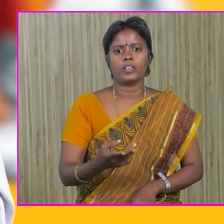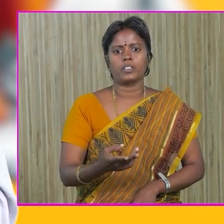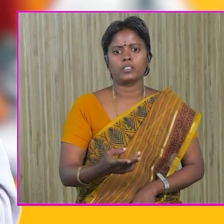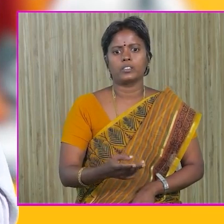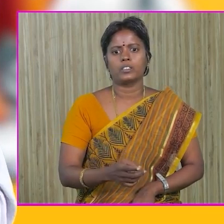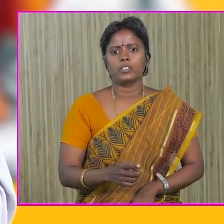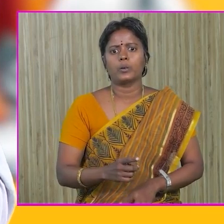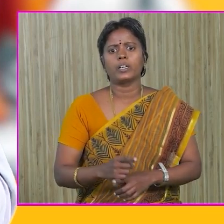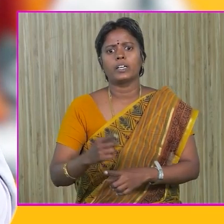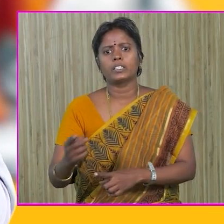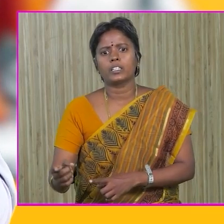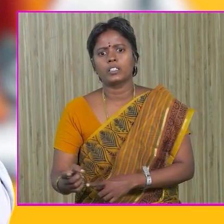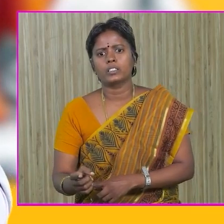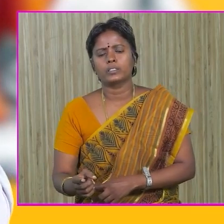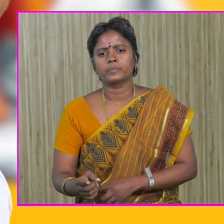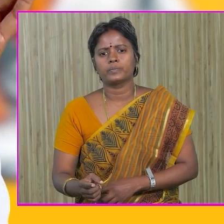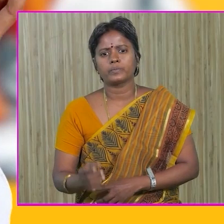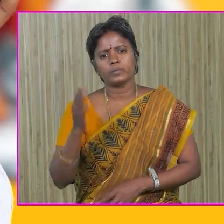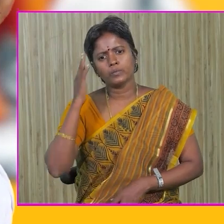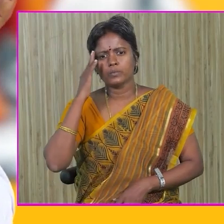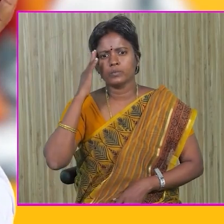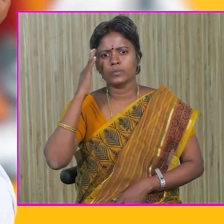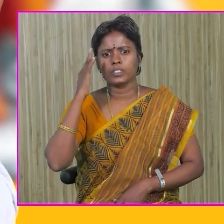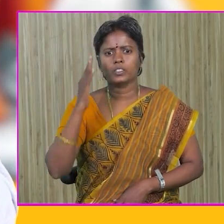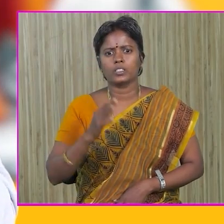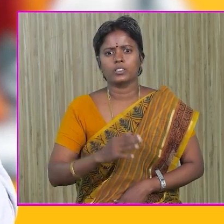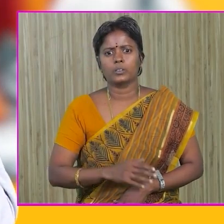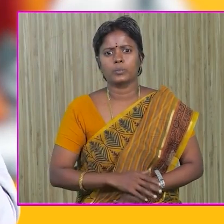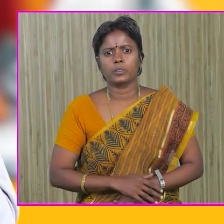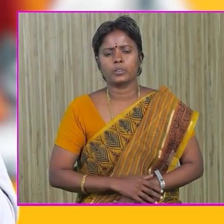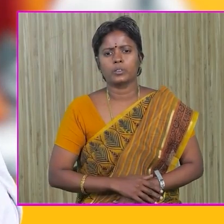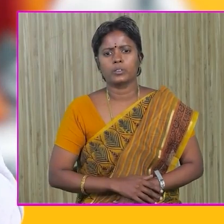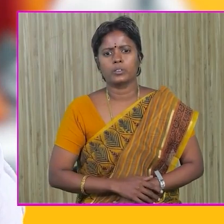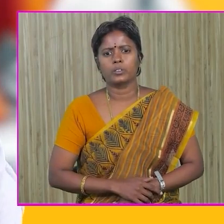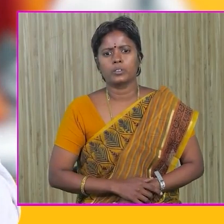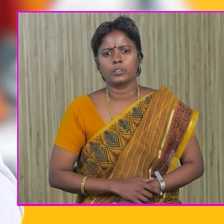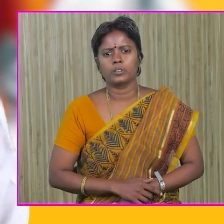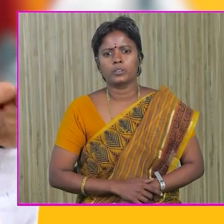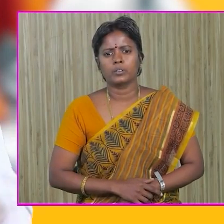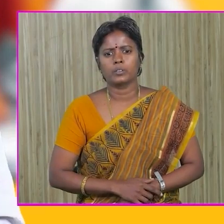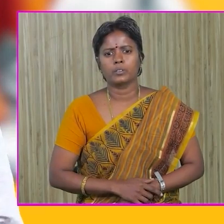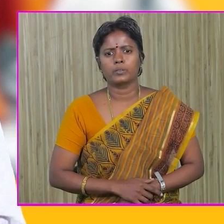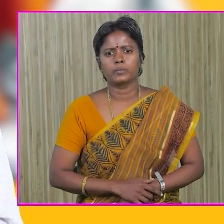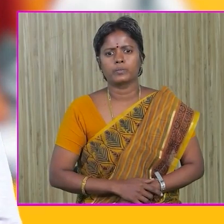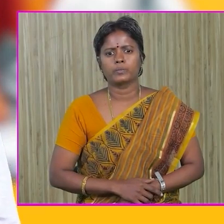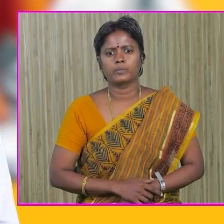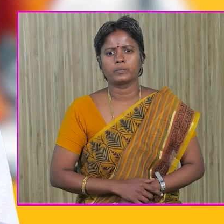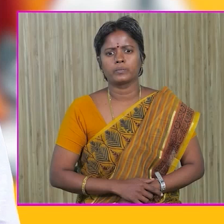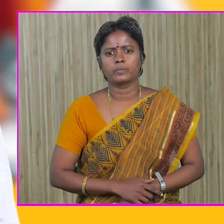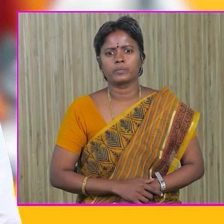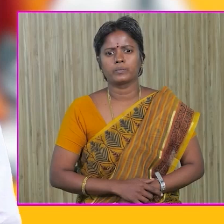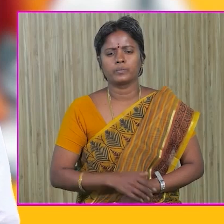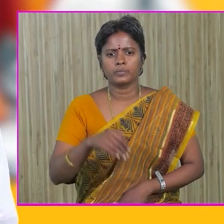உதாரணமாக நமக்கு நன்றாக தெரிந்த ஒரு பொருள், உதாரண மாணவர்களுக்கு, இந்த வகுப்பில் உள்ள மாணவர்களுக்கு